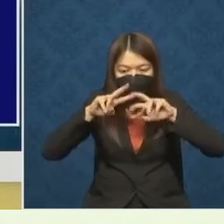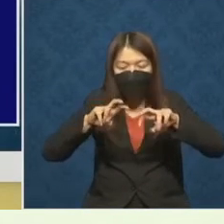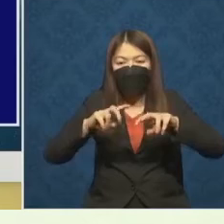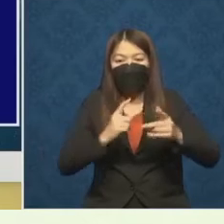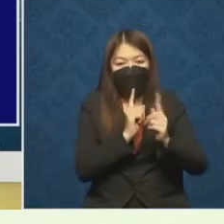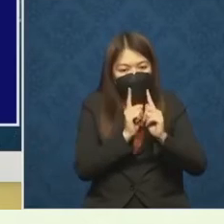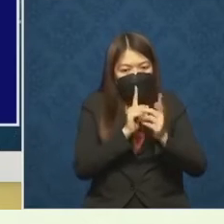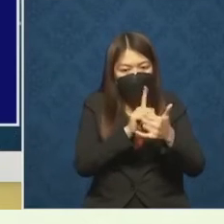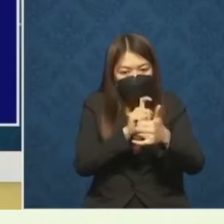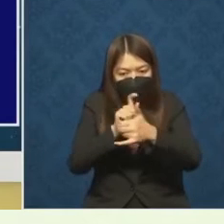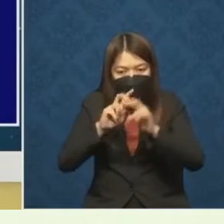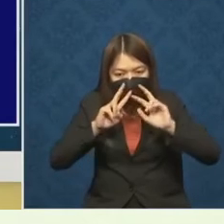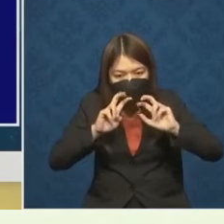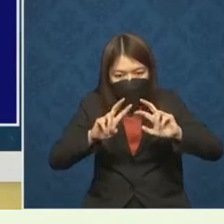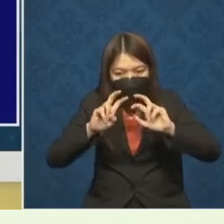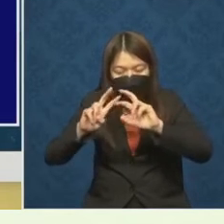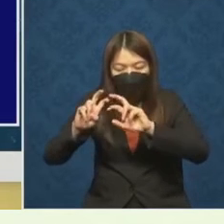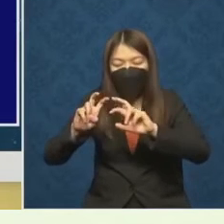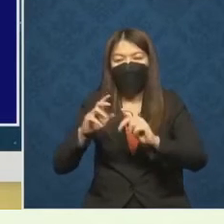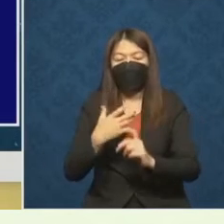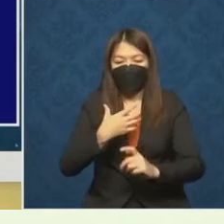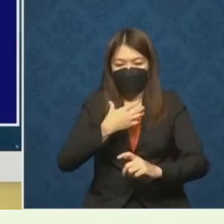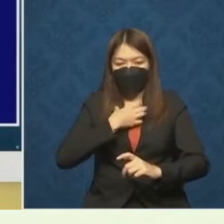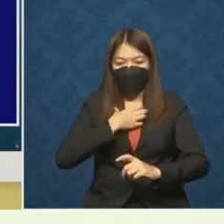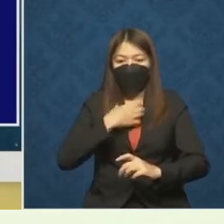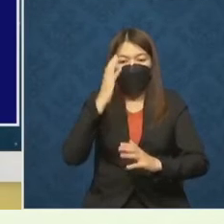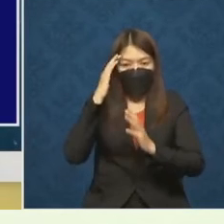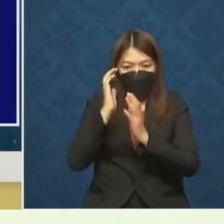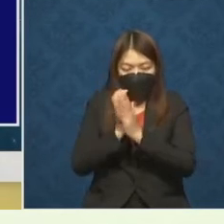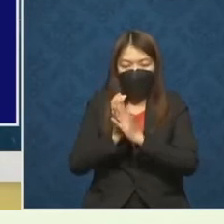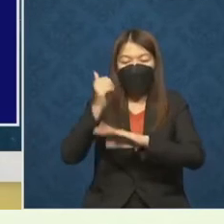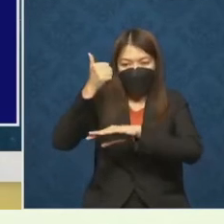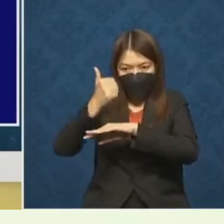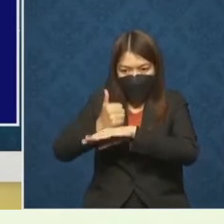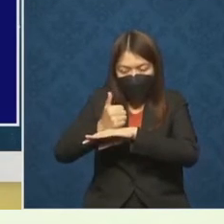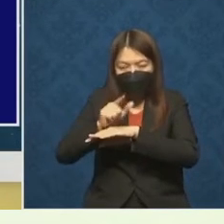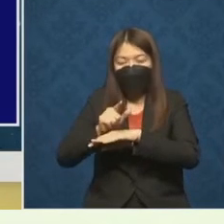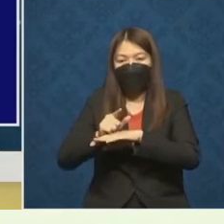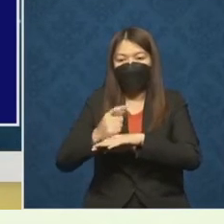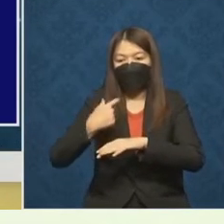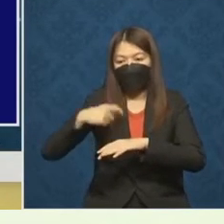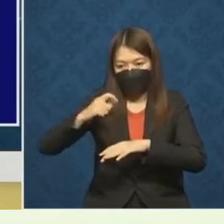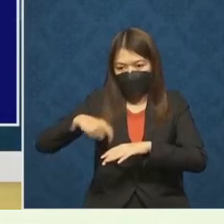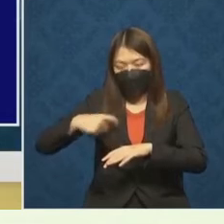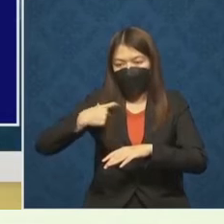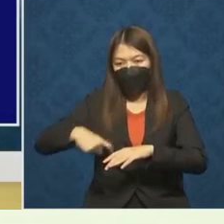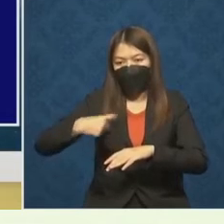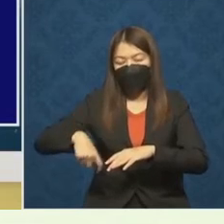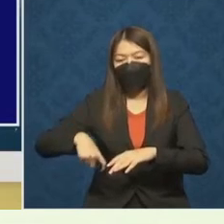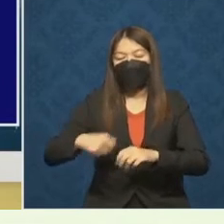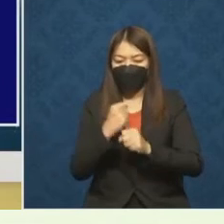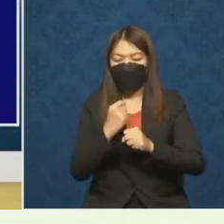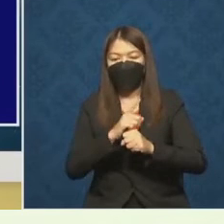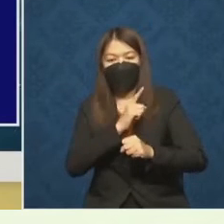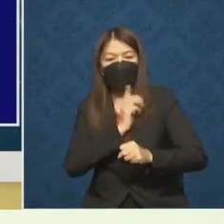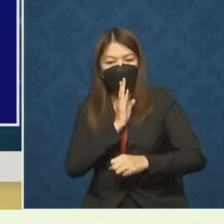พื่อต้องการให้ทั้งตำรวจอัยการทำหน้าที่อย่างตรงไปตรงมานะครับก็ในที่สุด